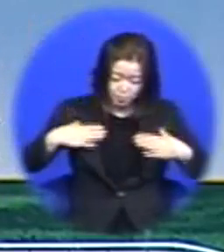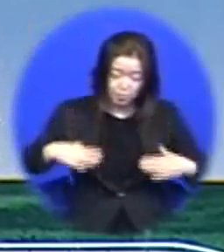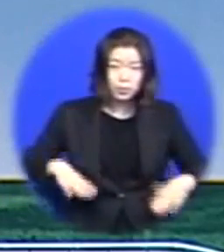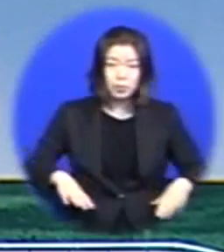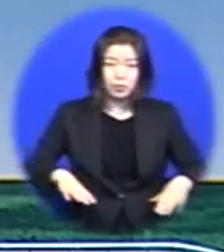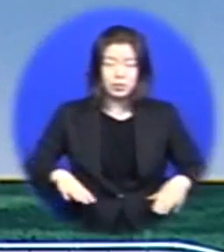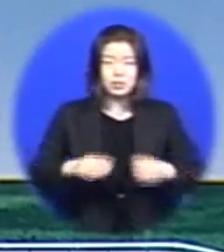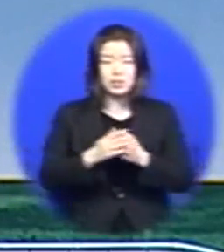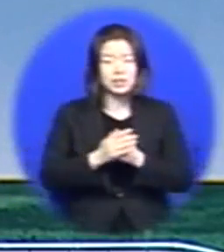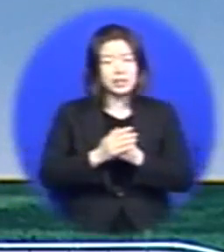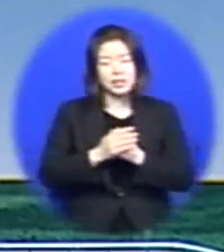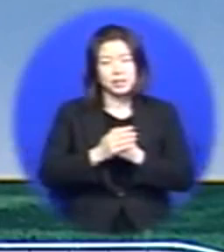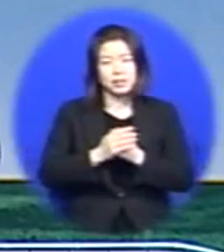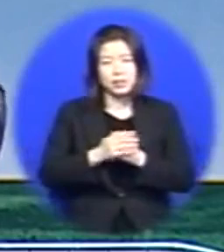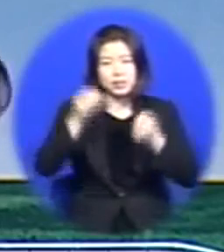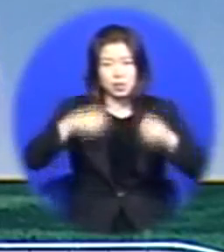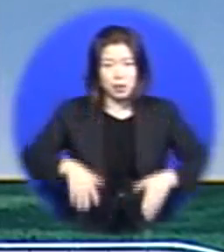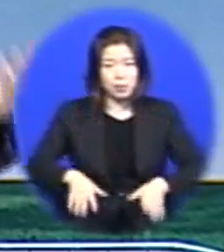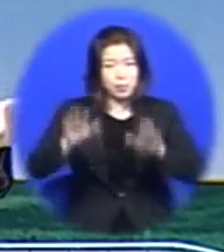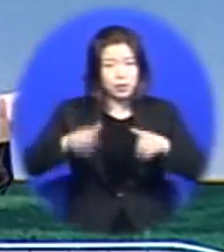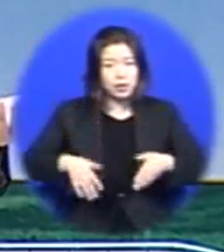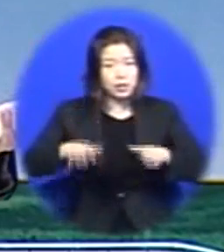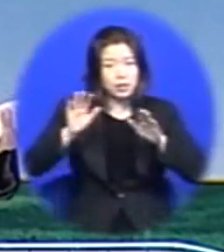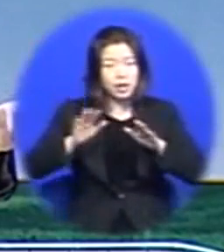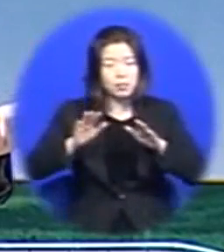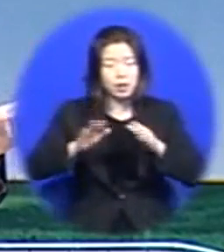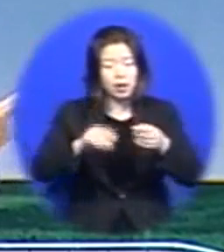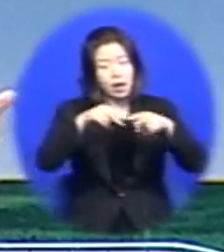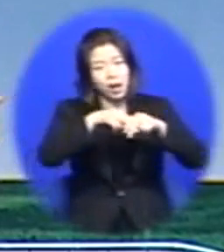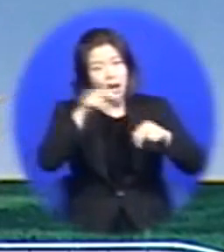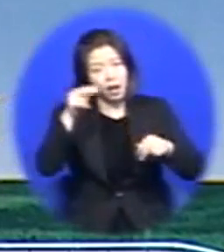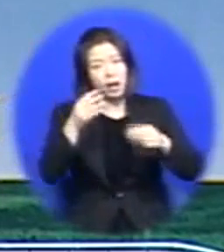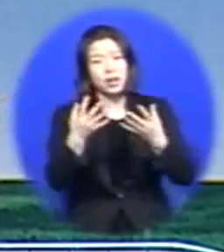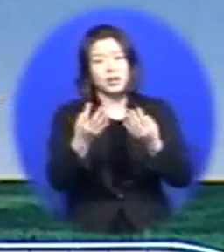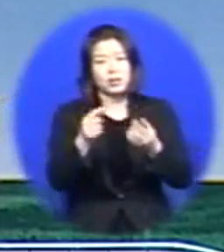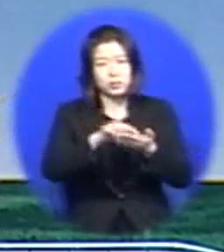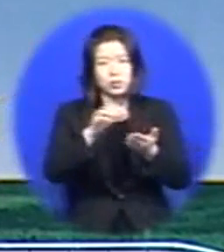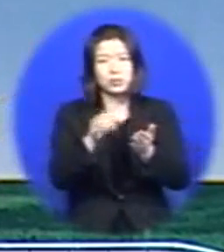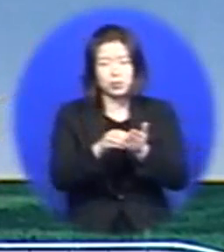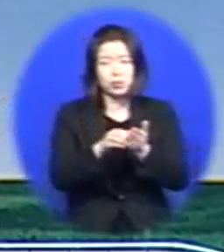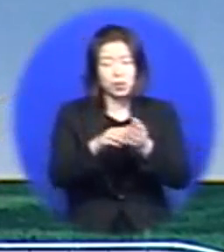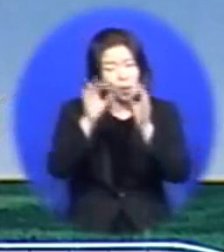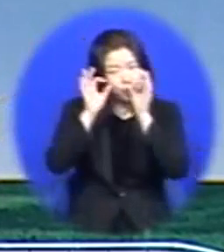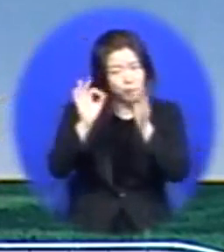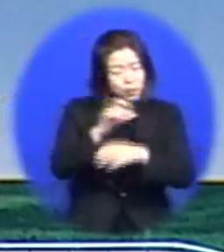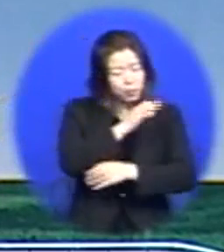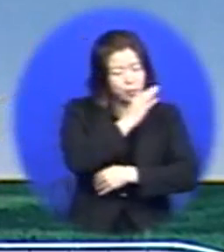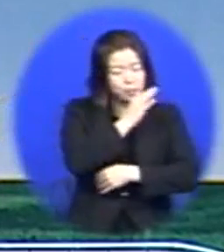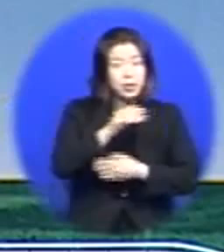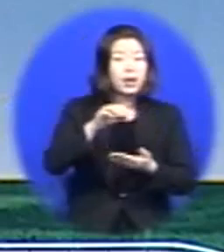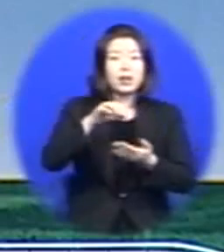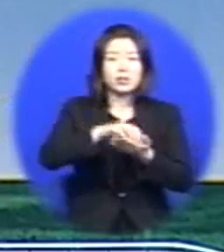옷이요, 그냥 들썩거리면서 하체가 다 드러날 정도로 보기도 민망하고